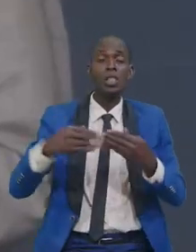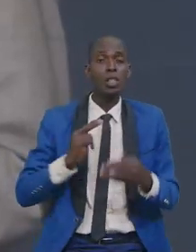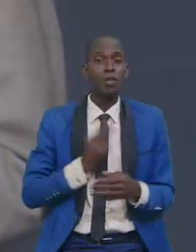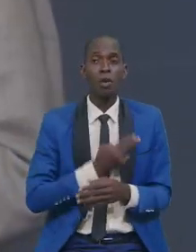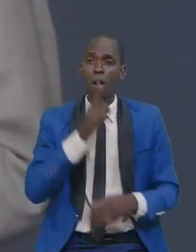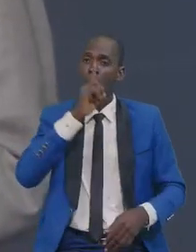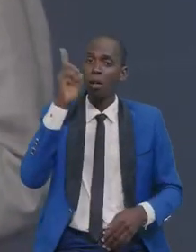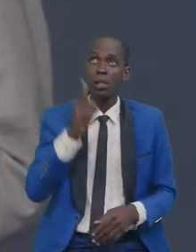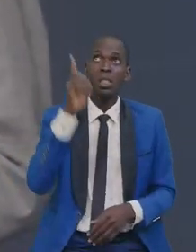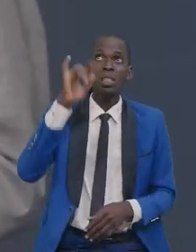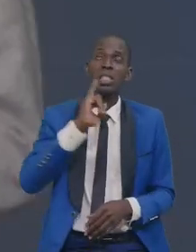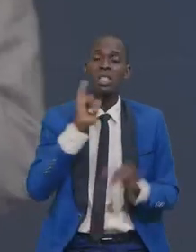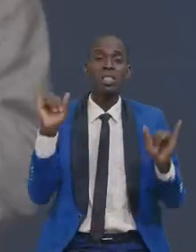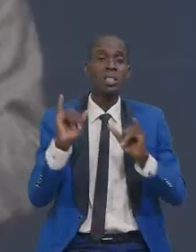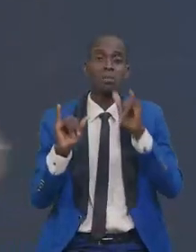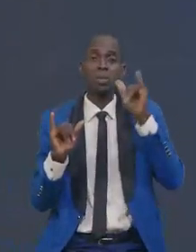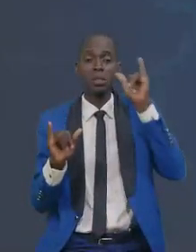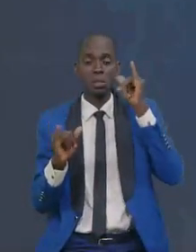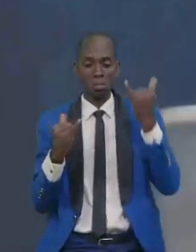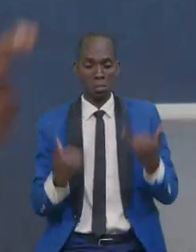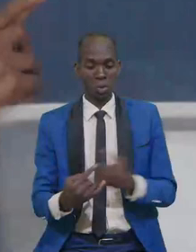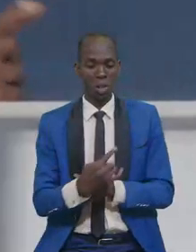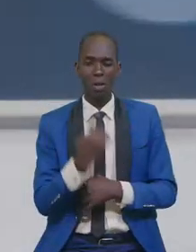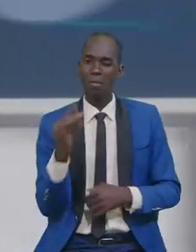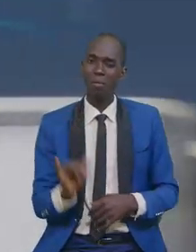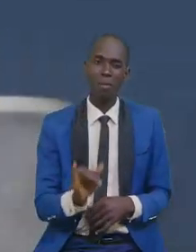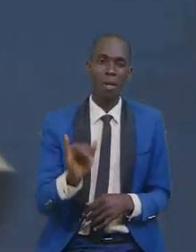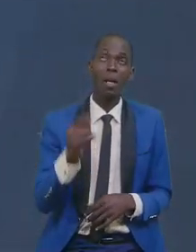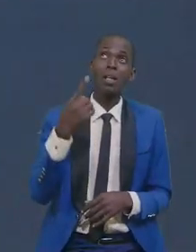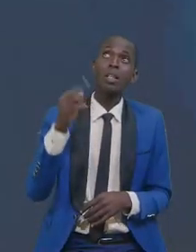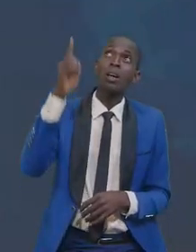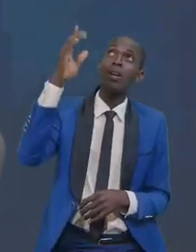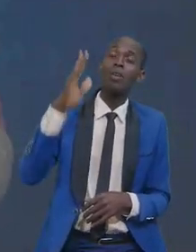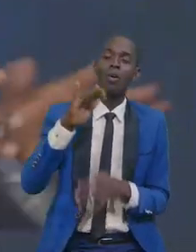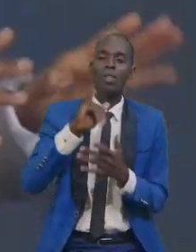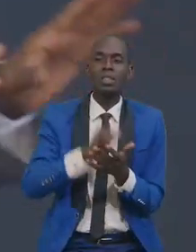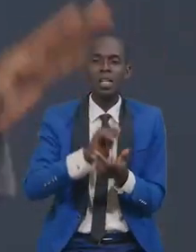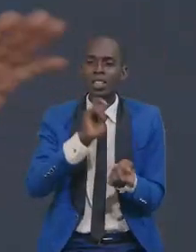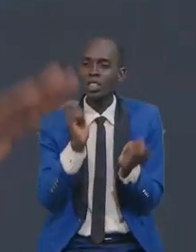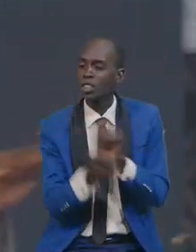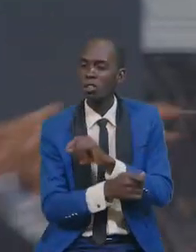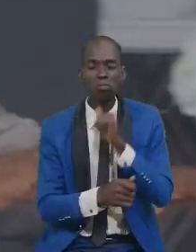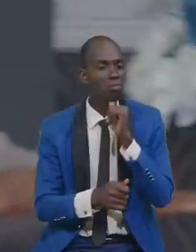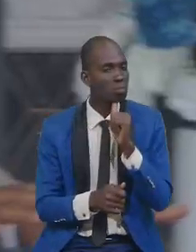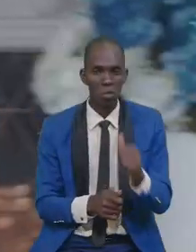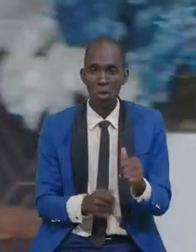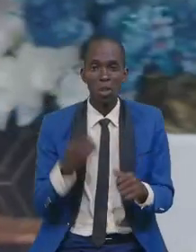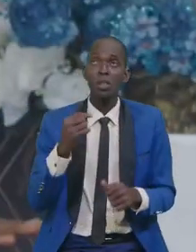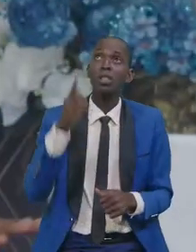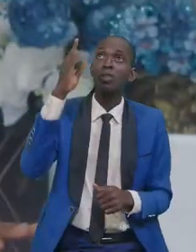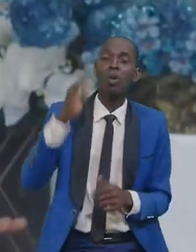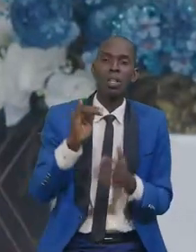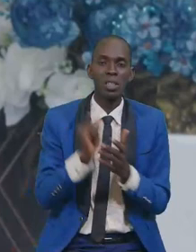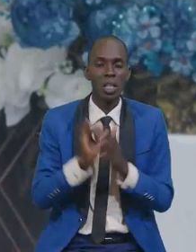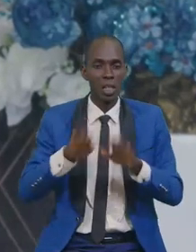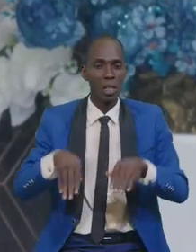donne l'assurance. Il est le même hier, aujourd'hui et éternellement. Le Dieu qui ne change pas est le